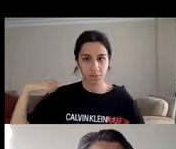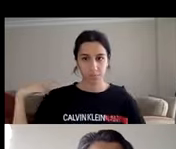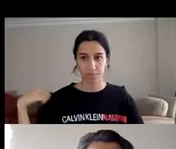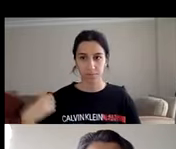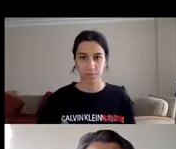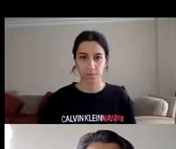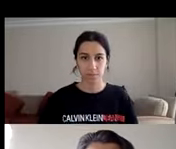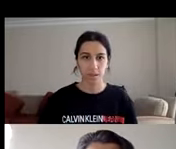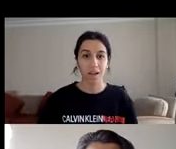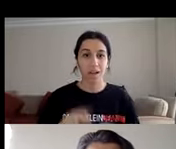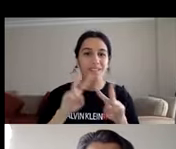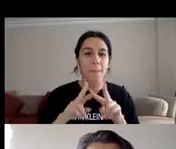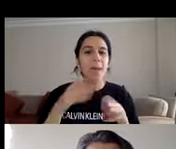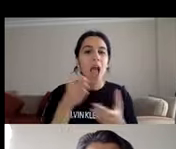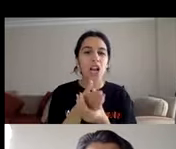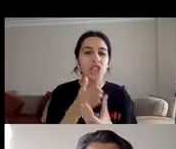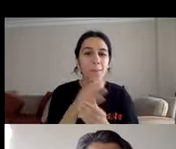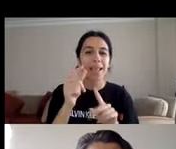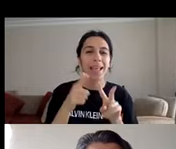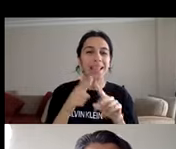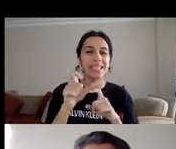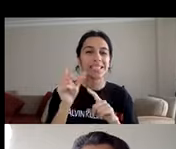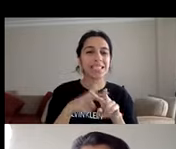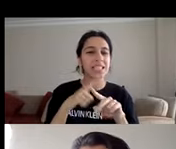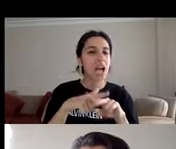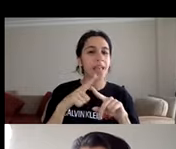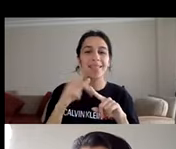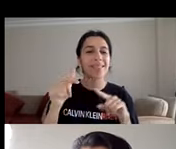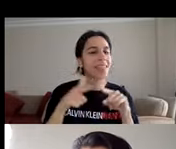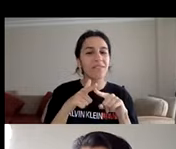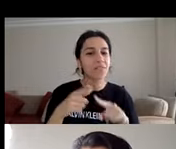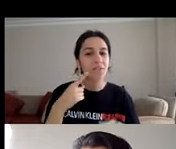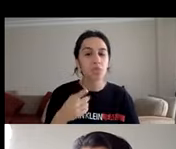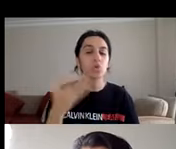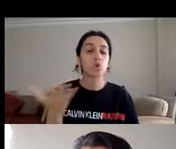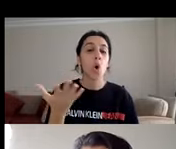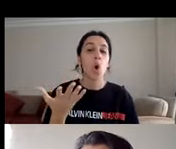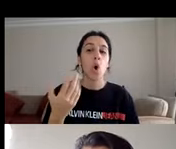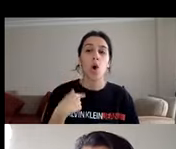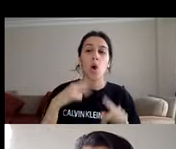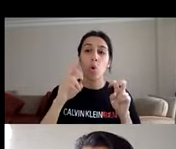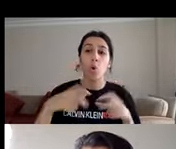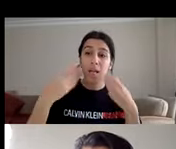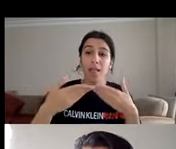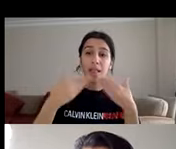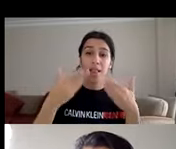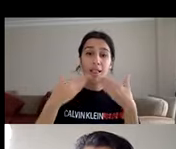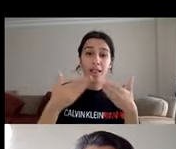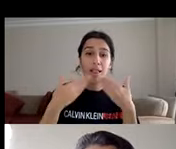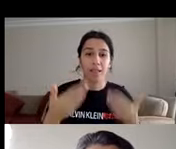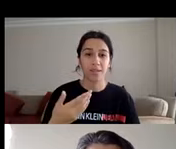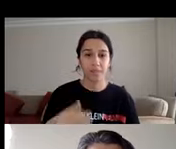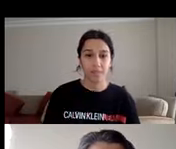Web Erişilebilirlik İnisiyatifi bizim için bugün çok sık atıfta bulunduğumuz, alandaki en itibarlı standart seti